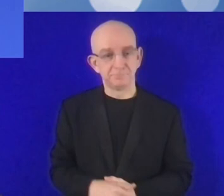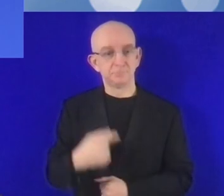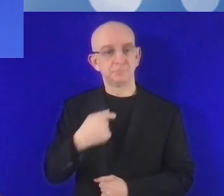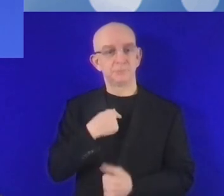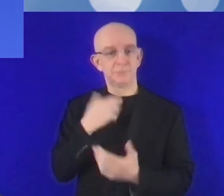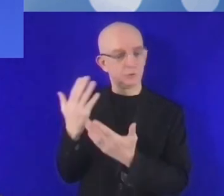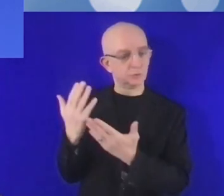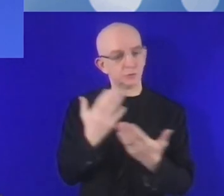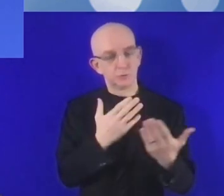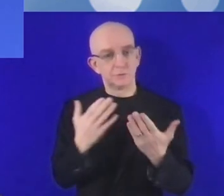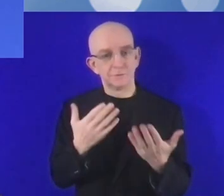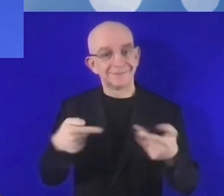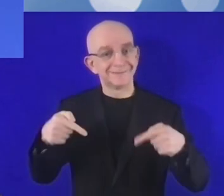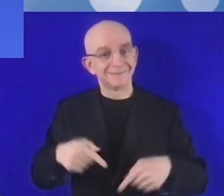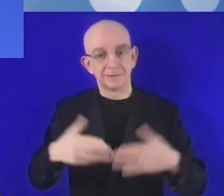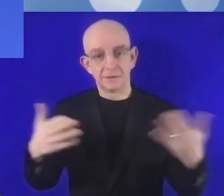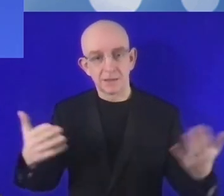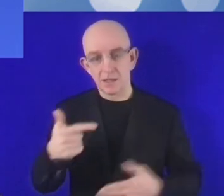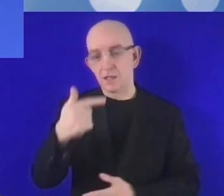生。